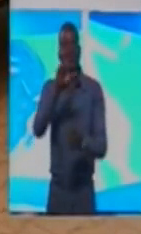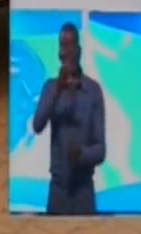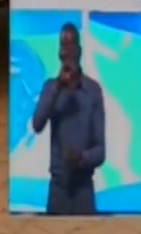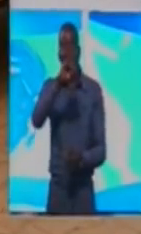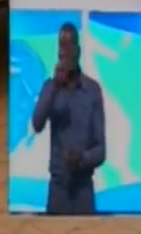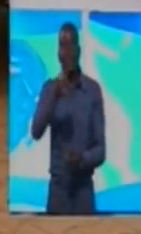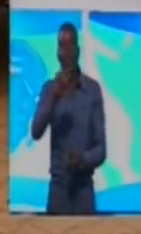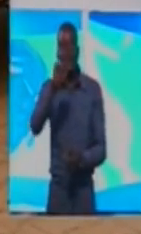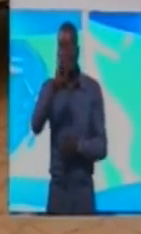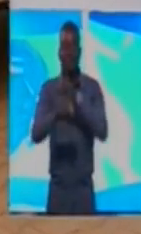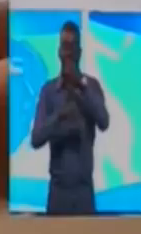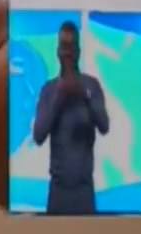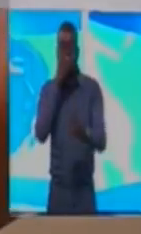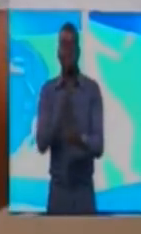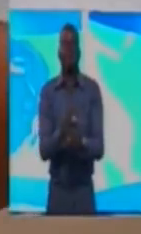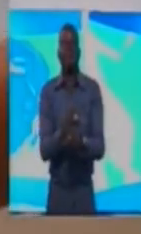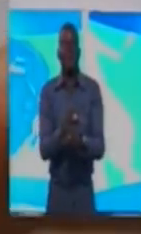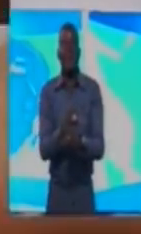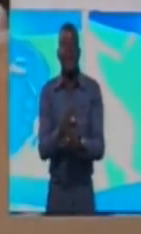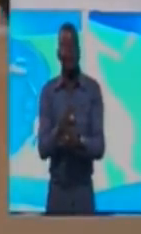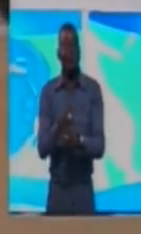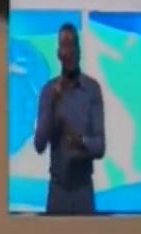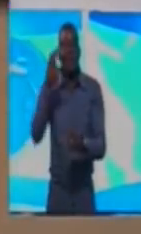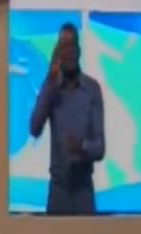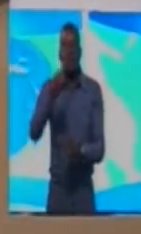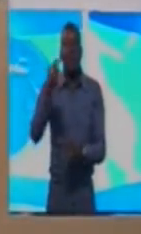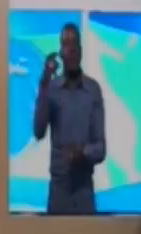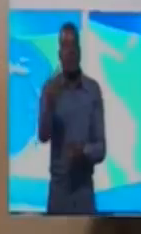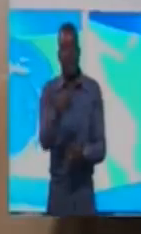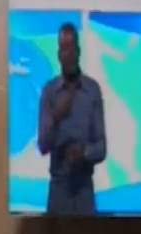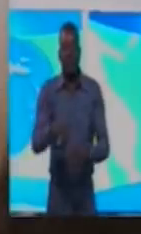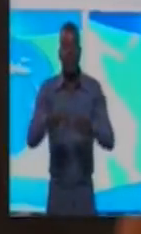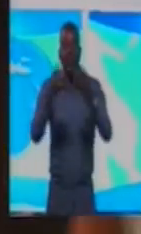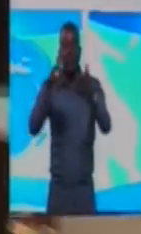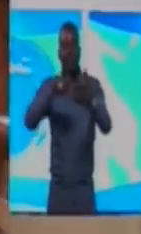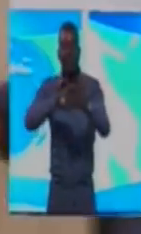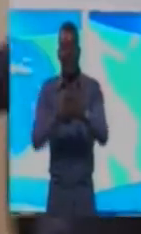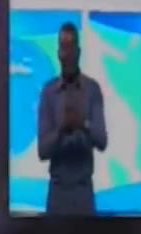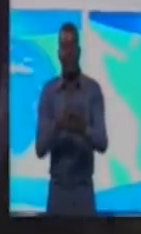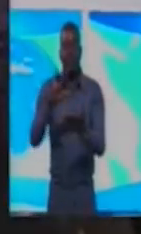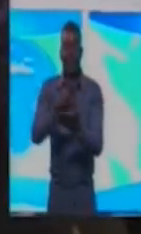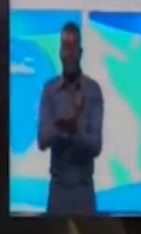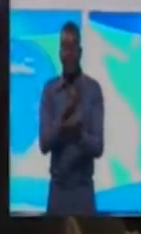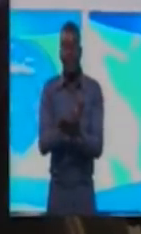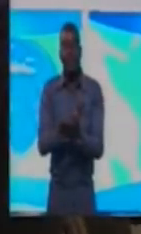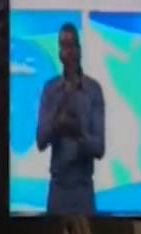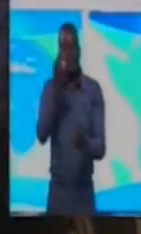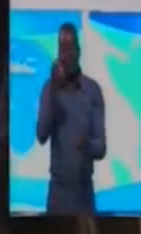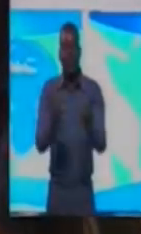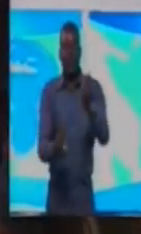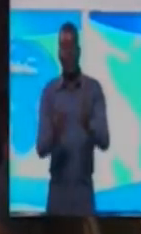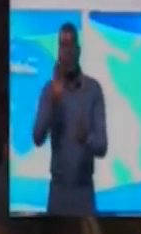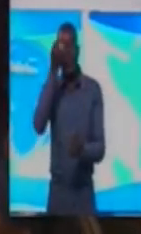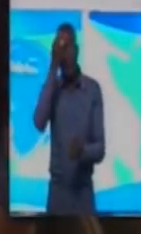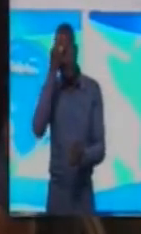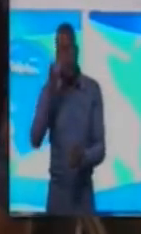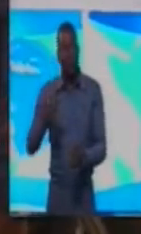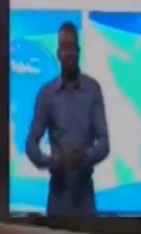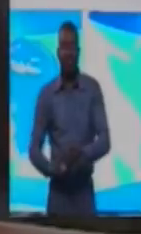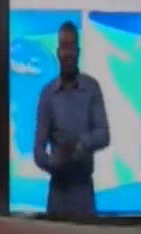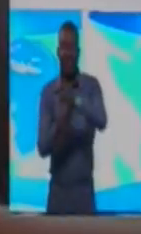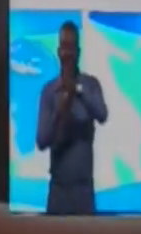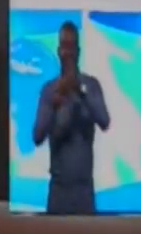Transport International. C'est la directrice générale de la compagnie qui a remis les clés et les documents du véhicule au ministre de la